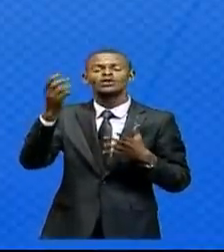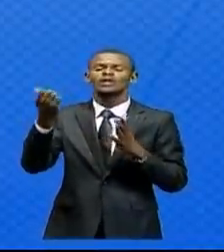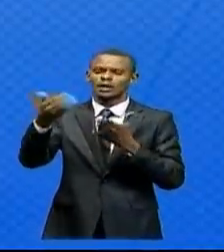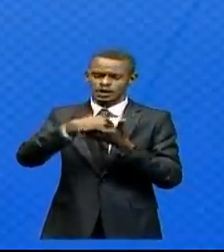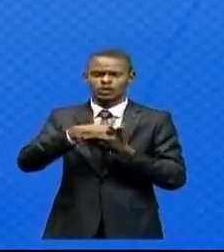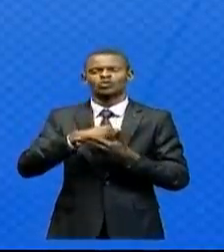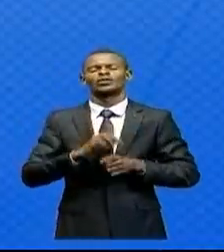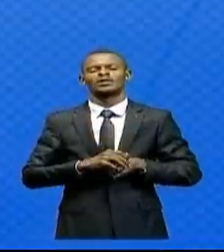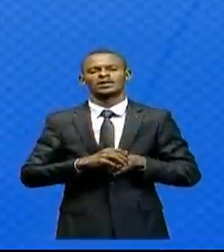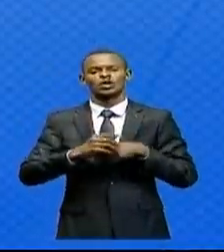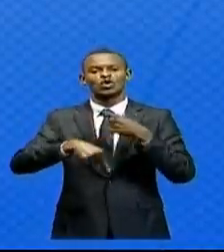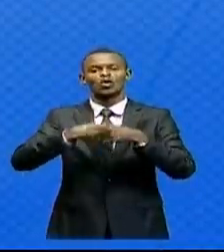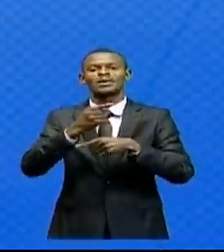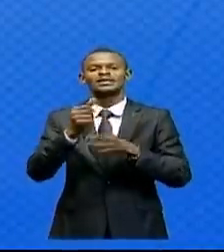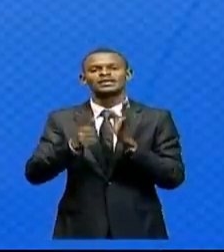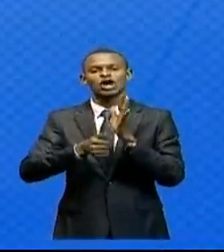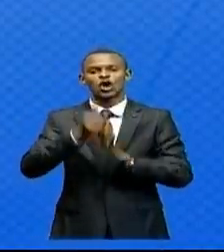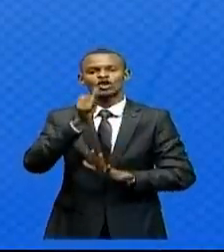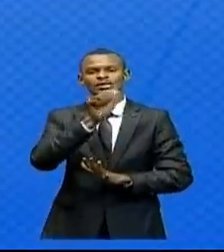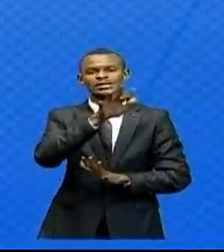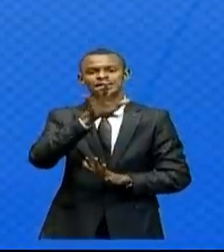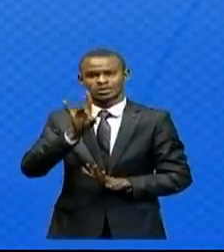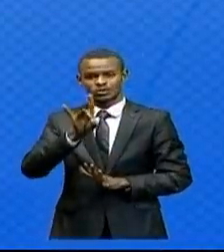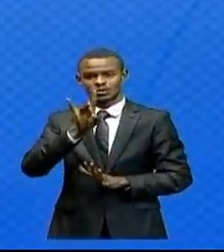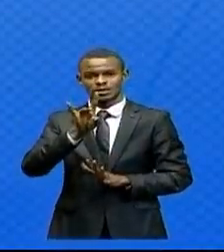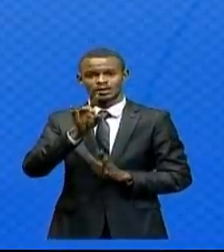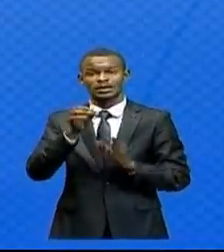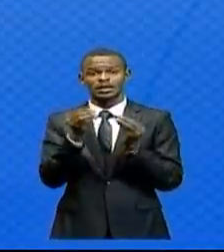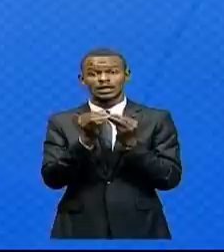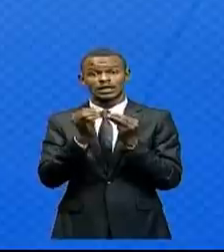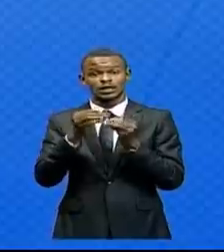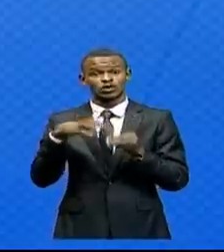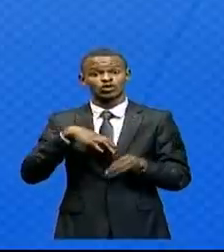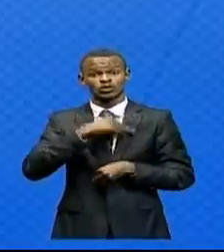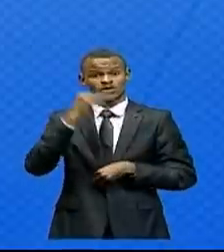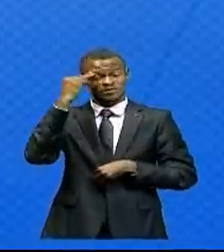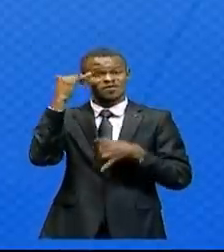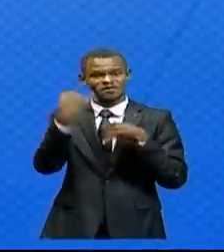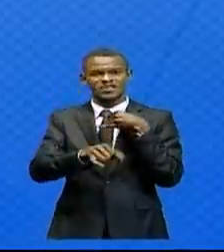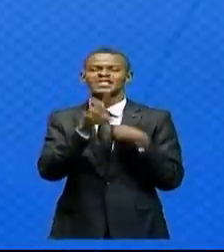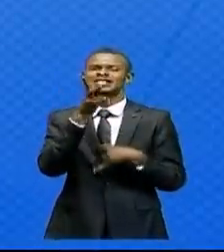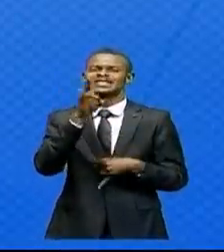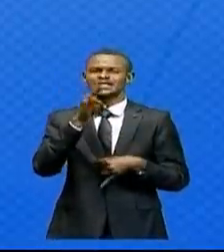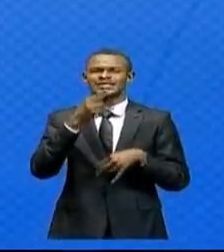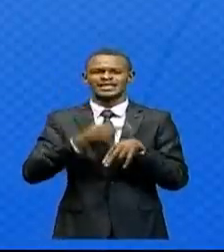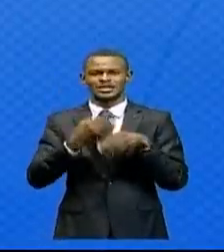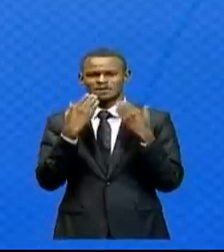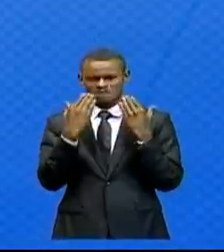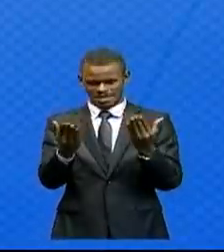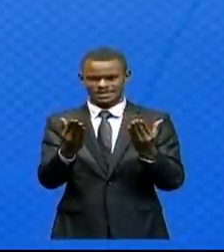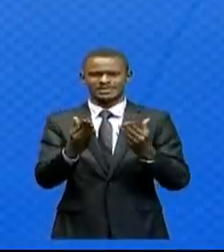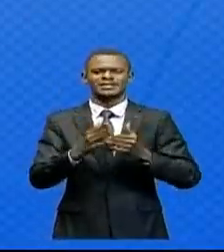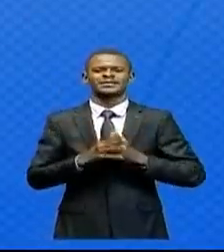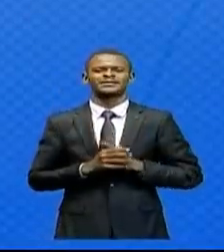Commencée à 11h58, la réunion du Conseil de ministres a pris fin à 17h07. Je vous remercie.